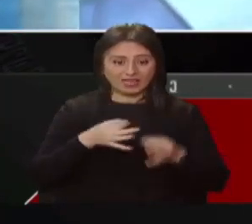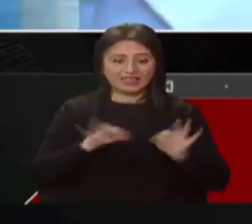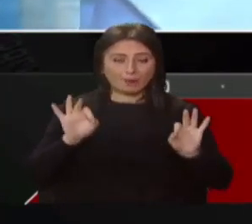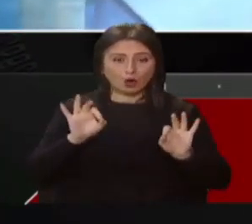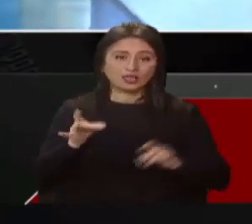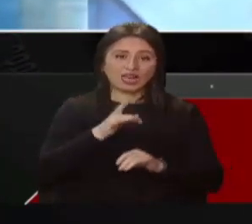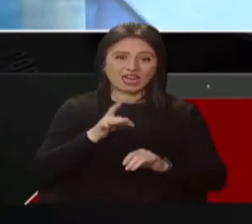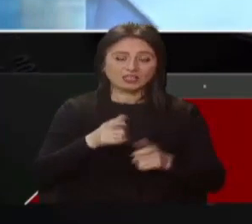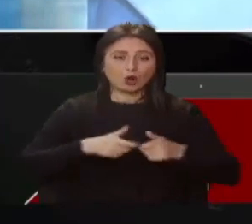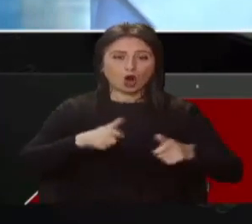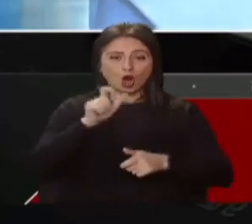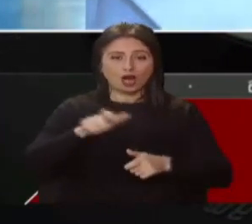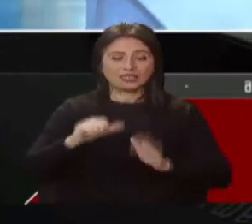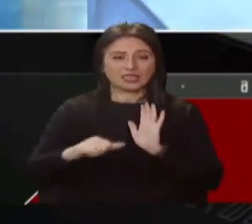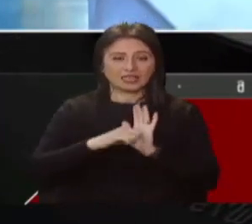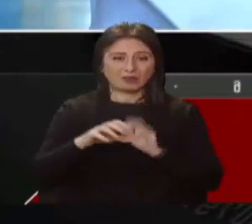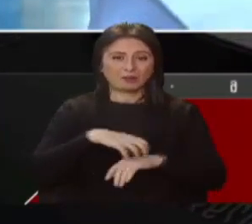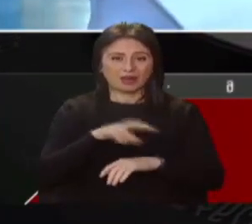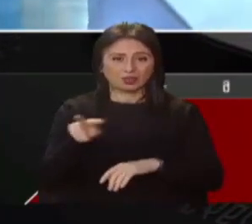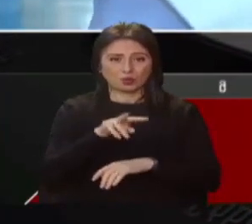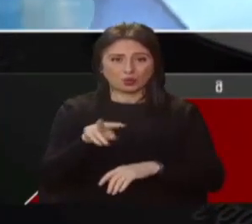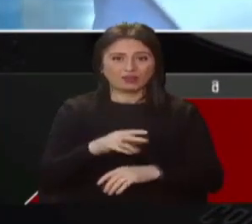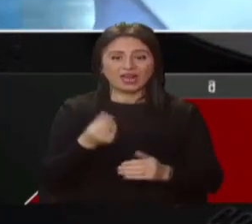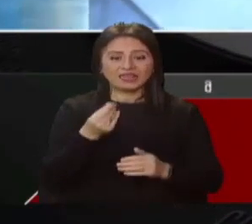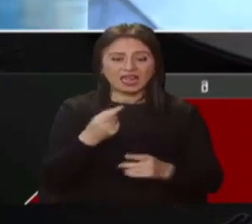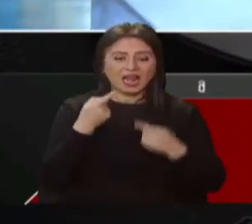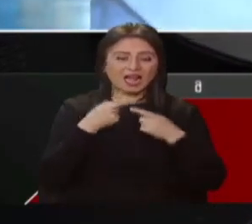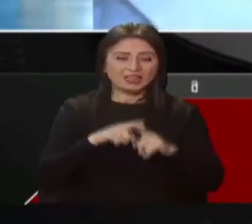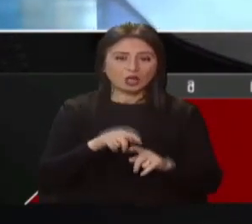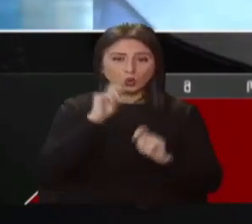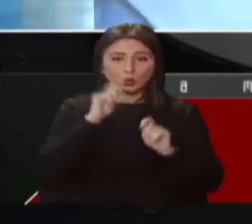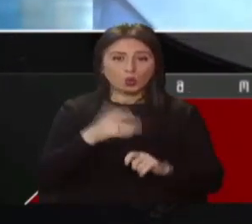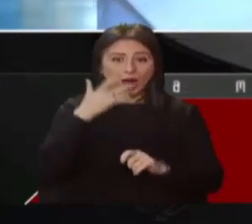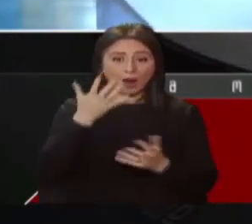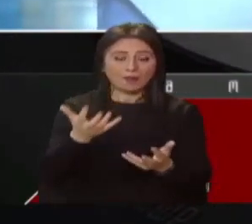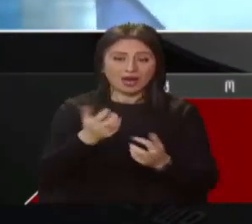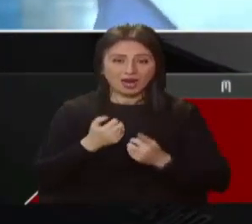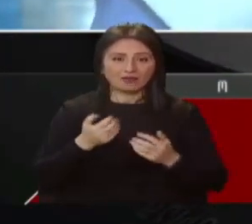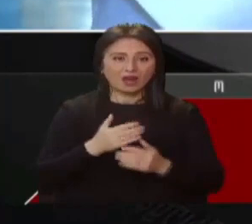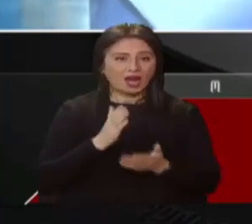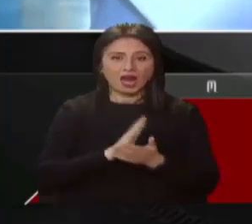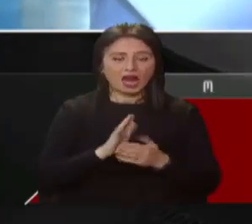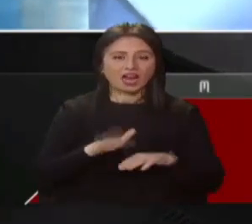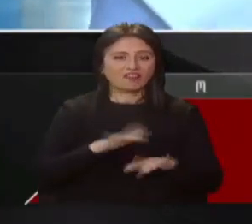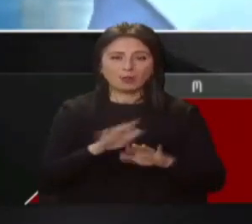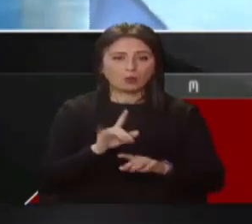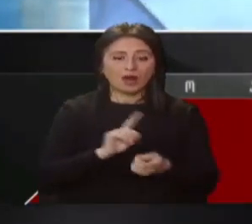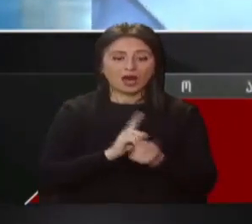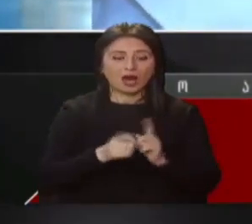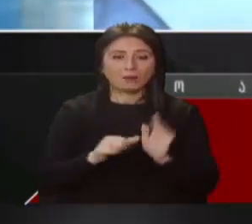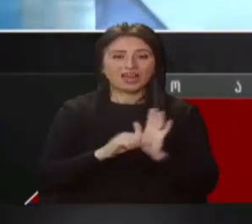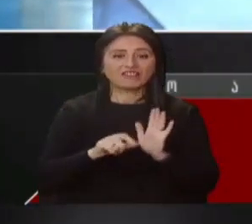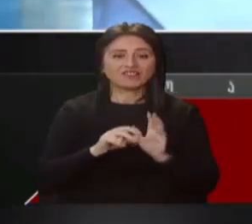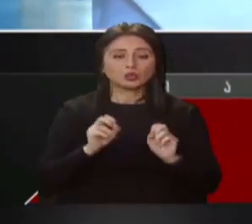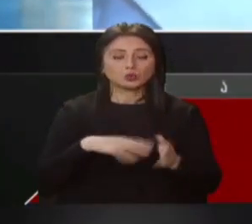და რესპუბლიკელ კონგრესმენებს დახმარებისთვის. თქვა, რომ თანხა და ტექნიკა, რომელსაც უკრაინა ამერიკისგან იღებს, არ არის ქველმოქმედება, არამედ